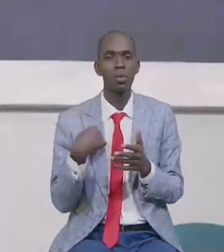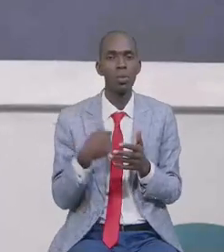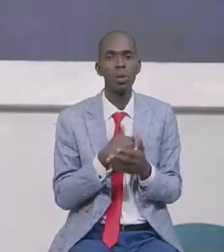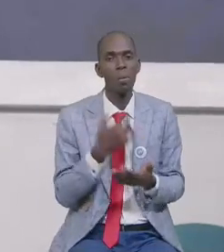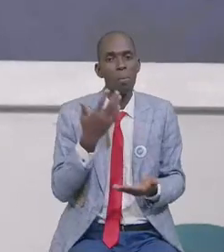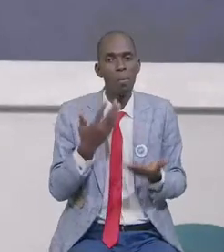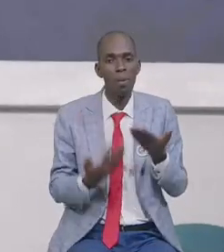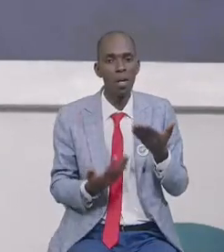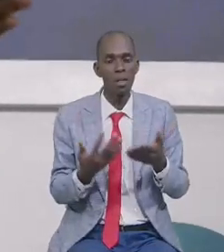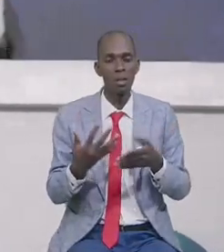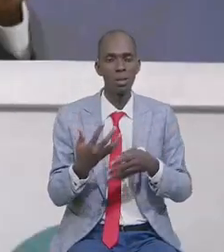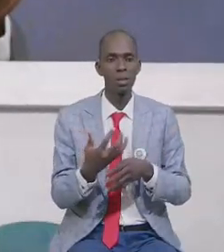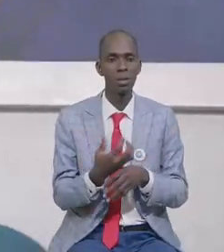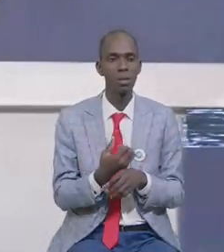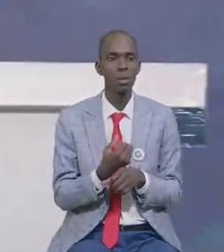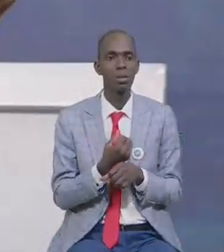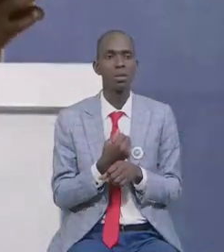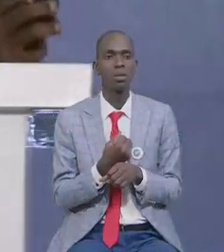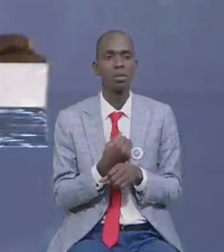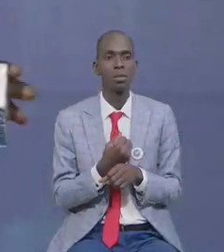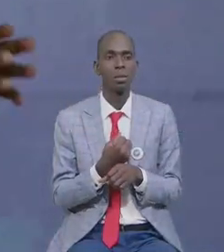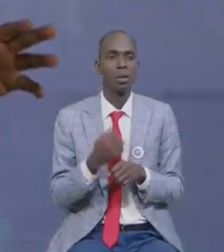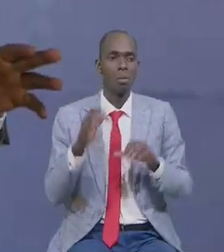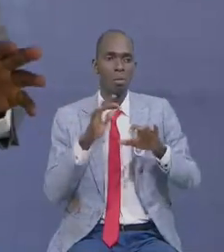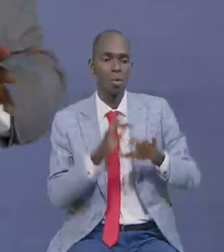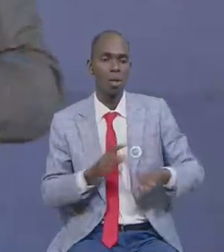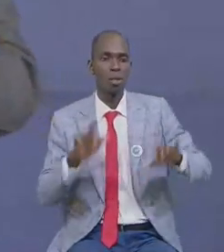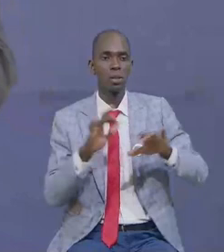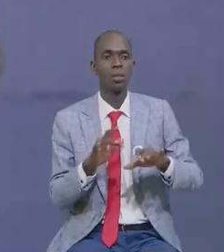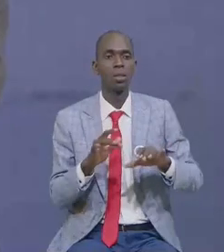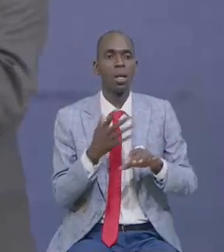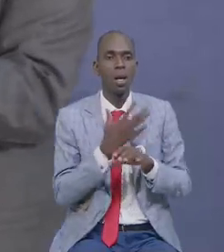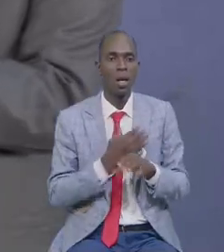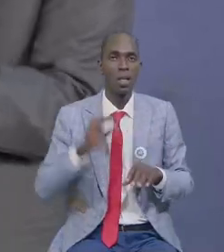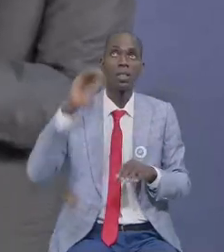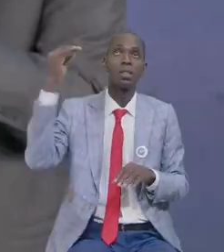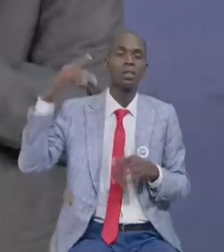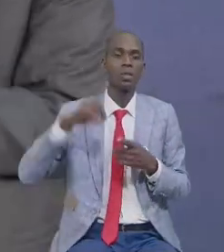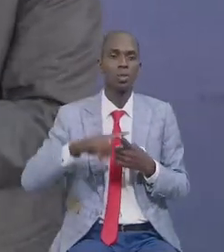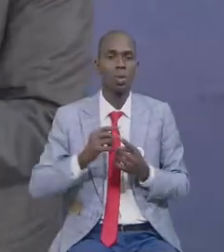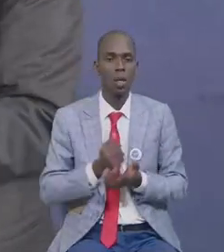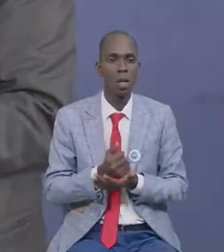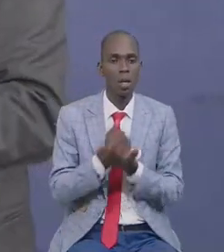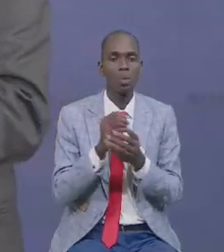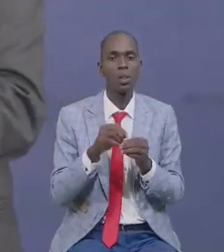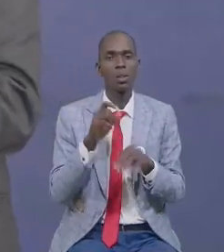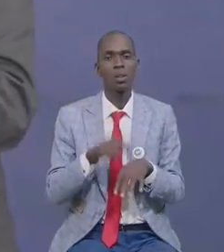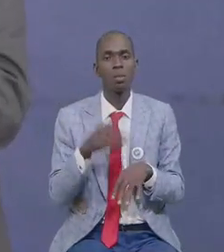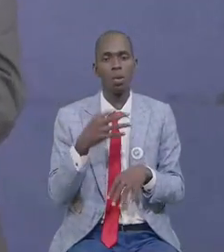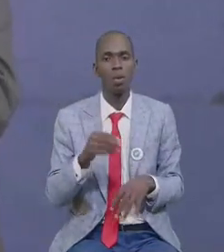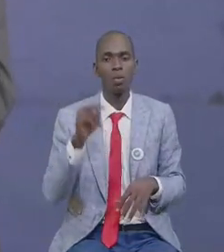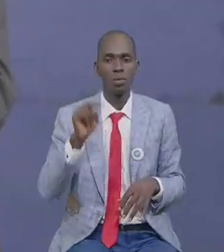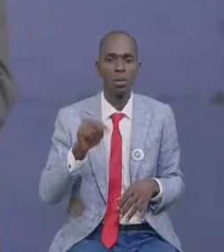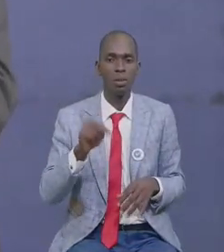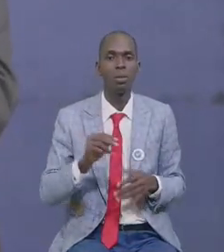miséricorde et de trouver grâce pour être secouru dans nos